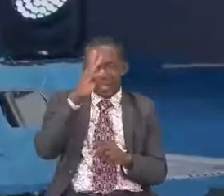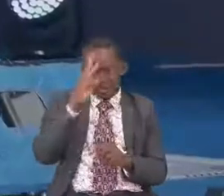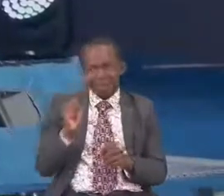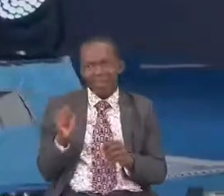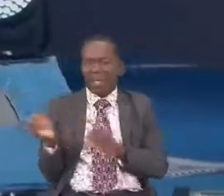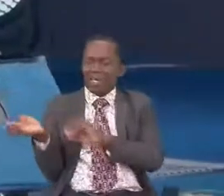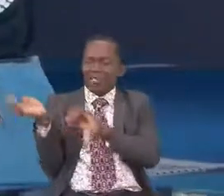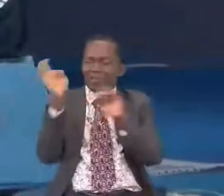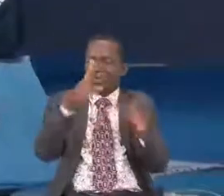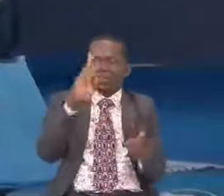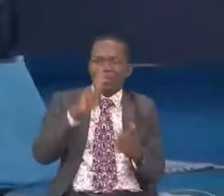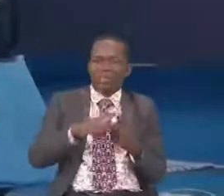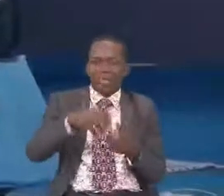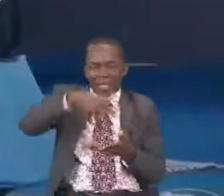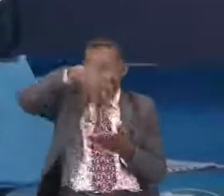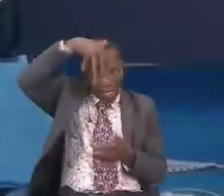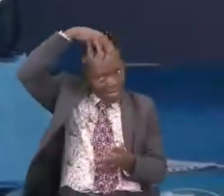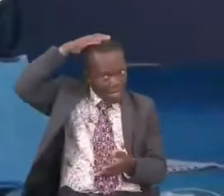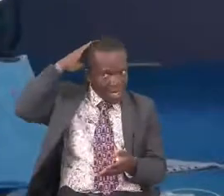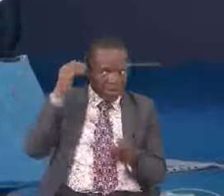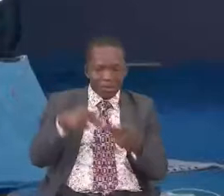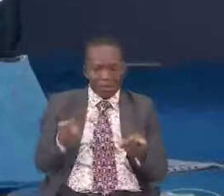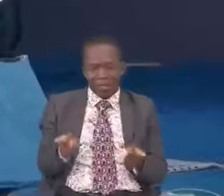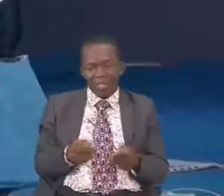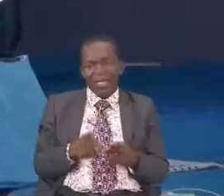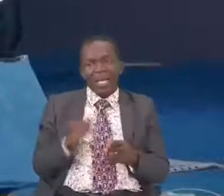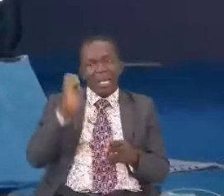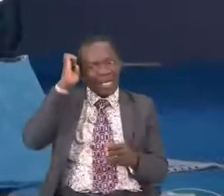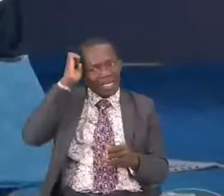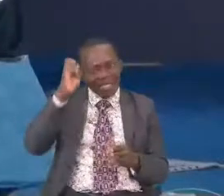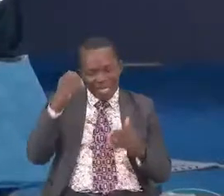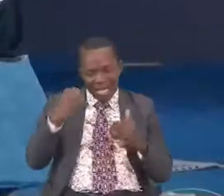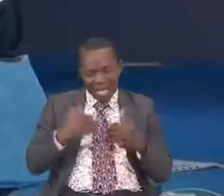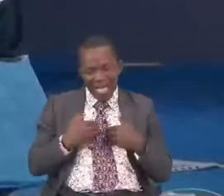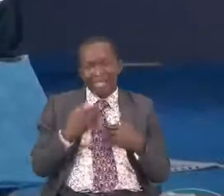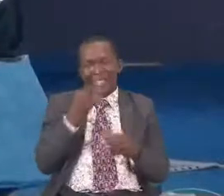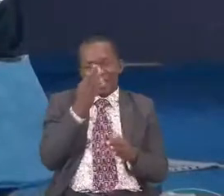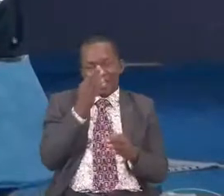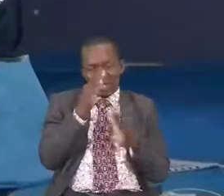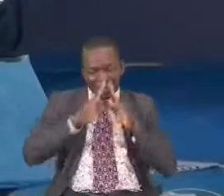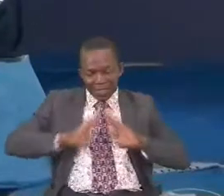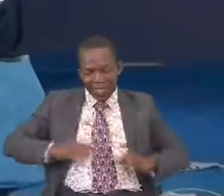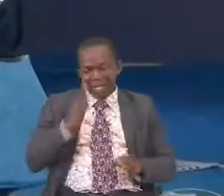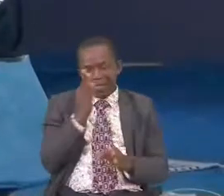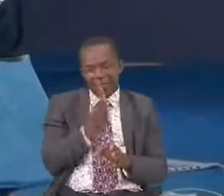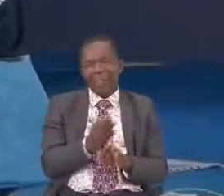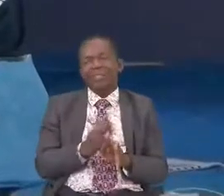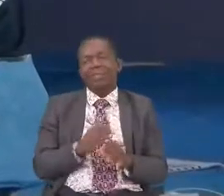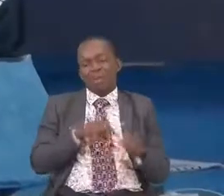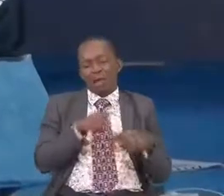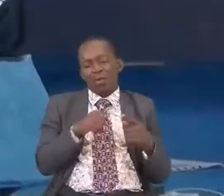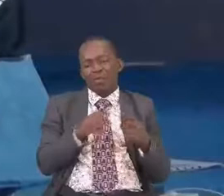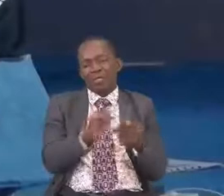Alors, nous avons la foi silencieuse. La foi silencieuse, il est descendu là-bas, dans la fosse au lion.